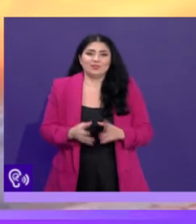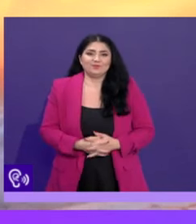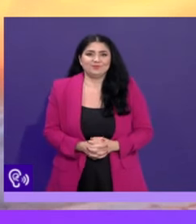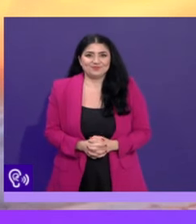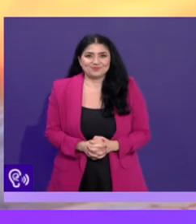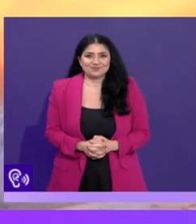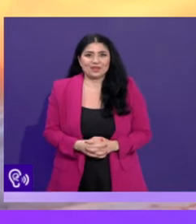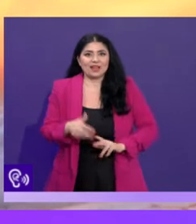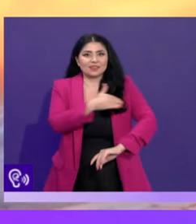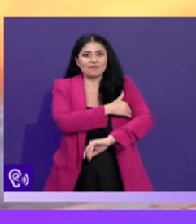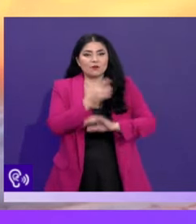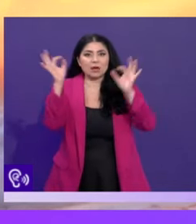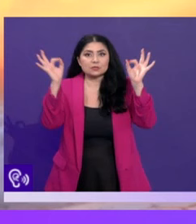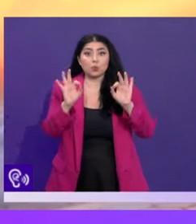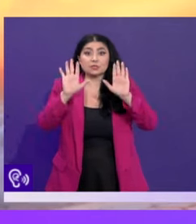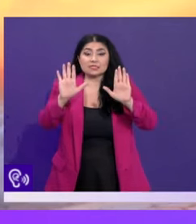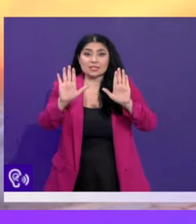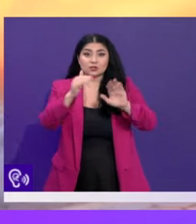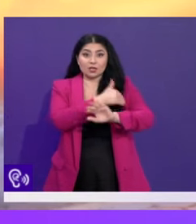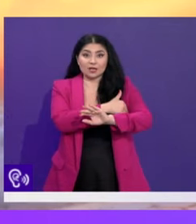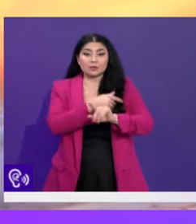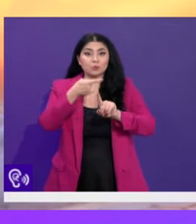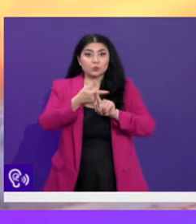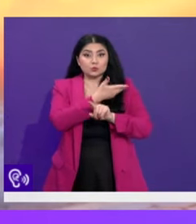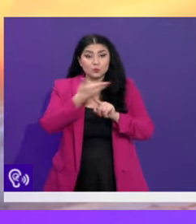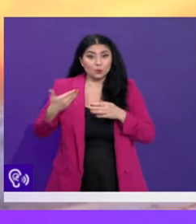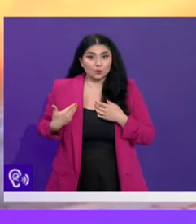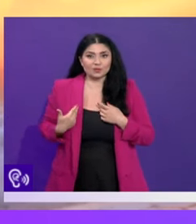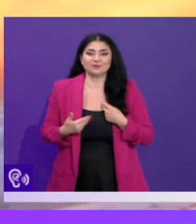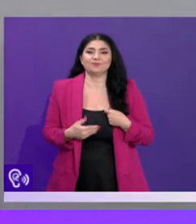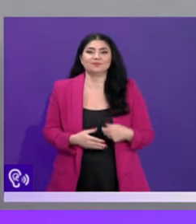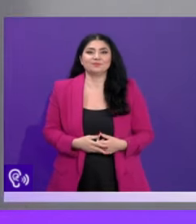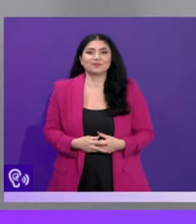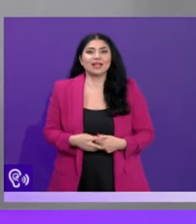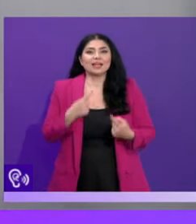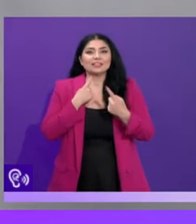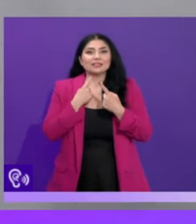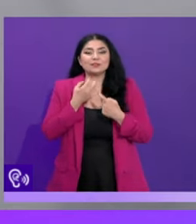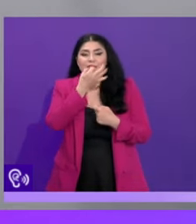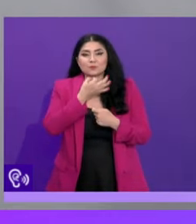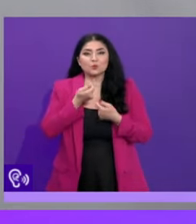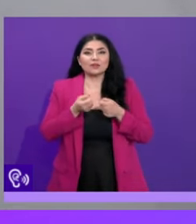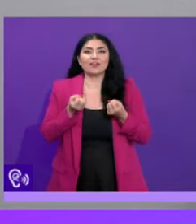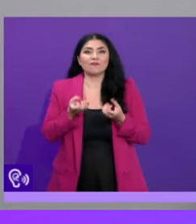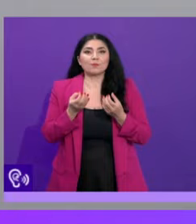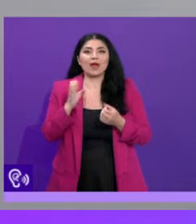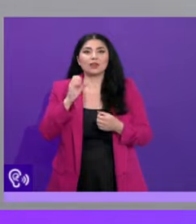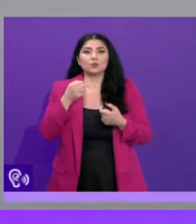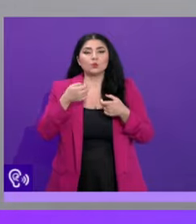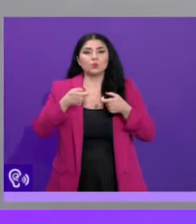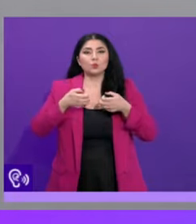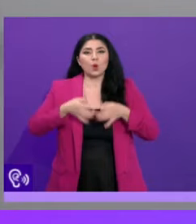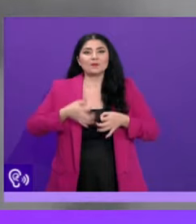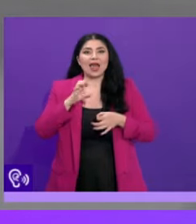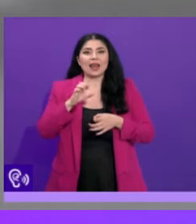atmosfera. Temperaturile vor fi mai mici, cu peste 10 grade Celsius, inclusiv în capitală. Primim toate detaliile de la Elena Matescu,